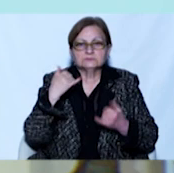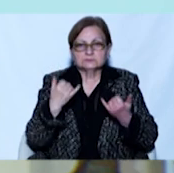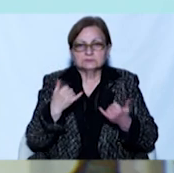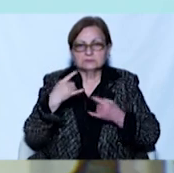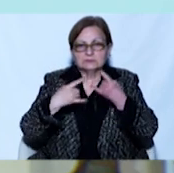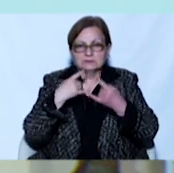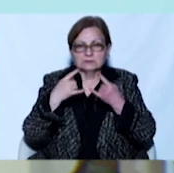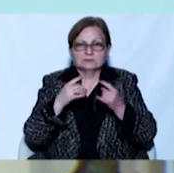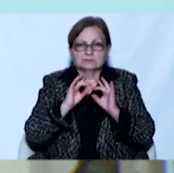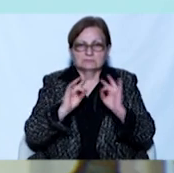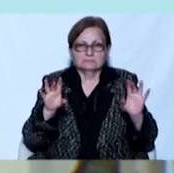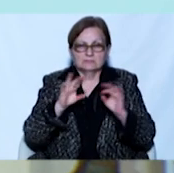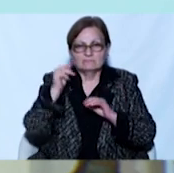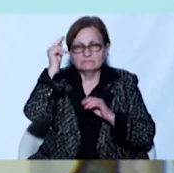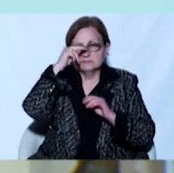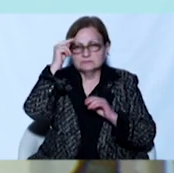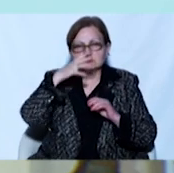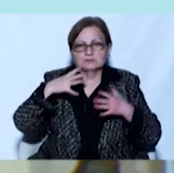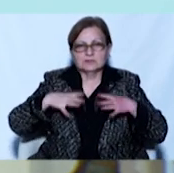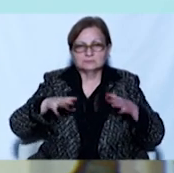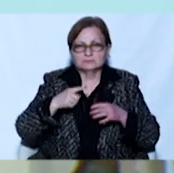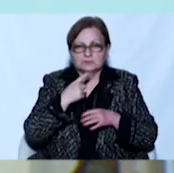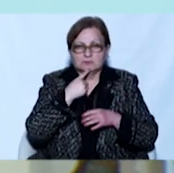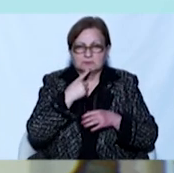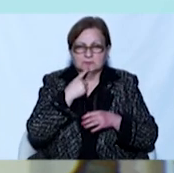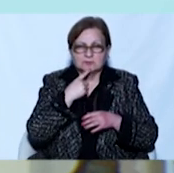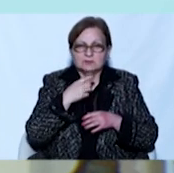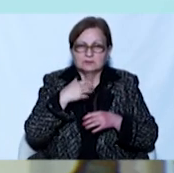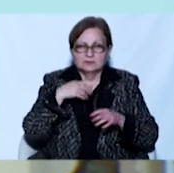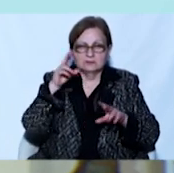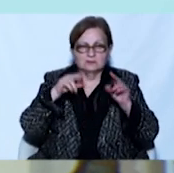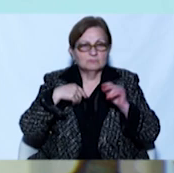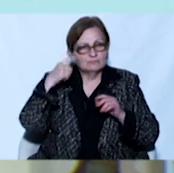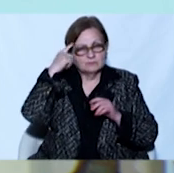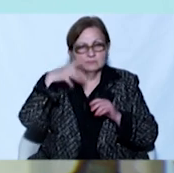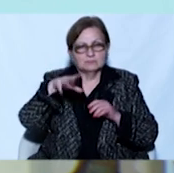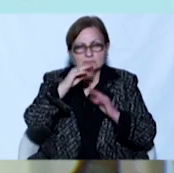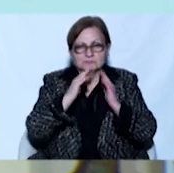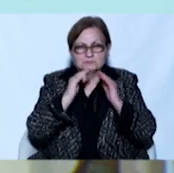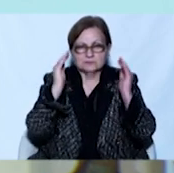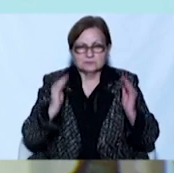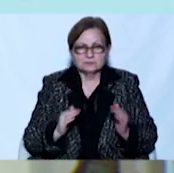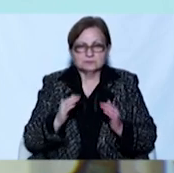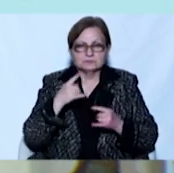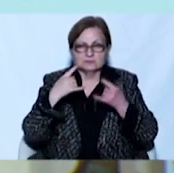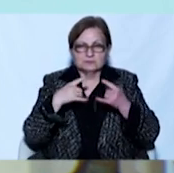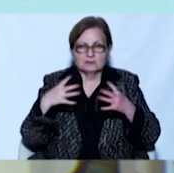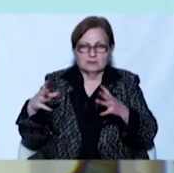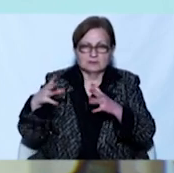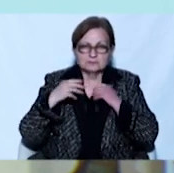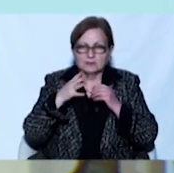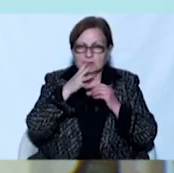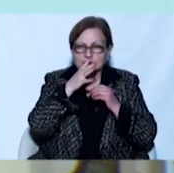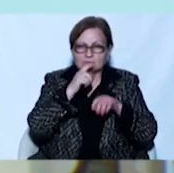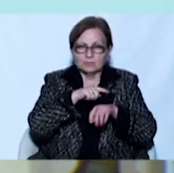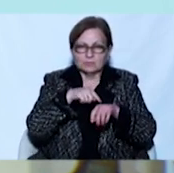დღეს ტელეეკრანებიდან უნდა ვისწავლოთ ქართული ენა. იმედი მაქვს ყველა ვართ სახლში და ტელევიზორებთან დროს ერთად